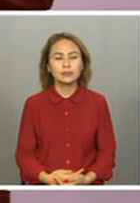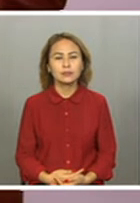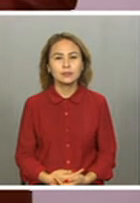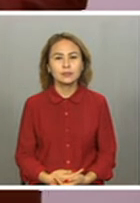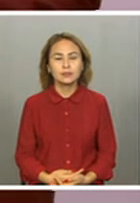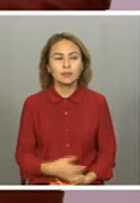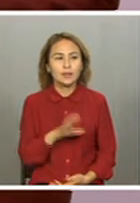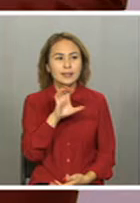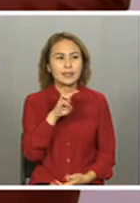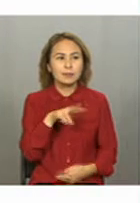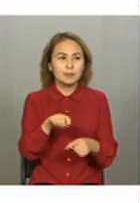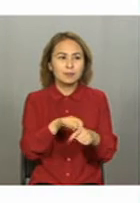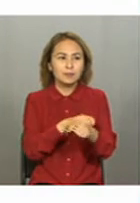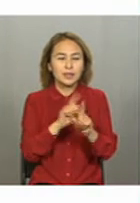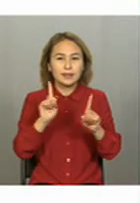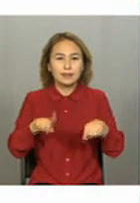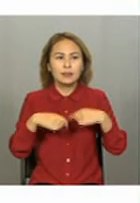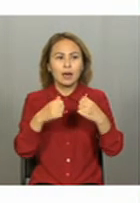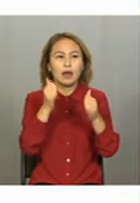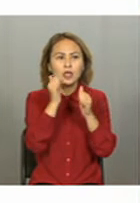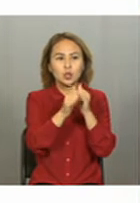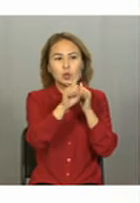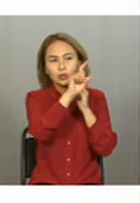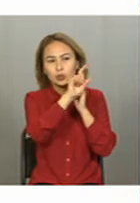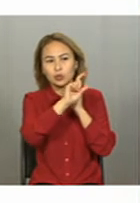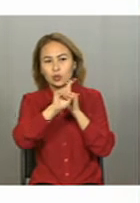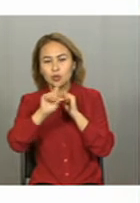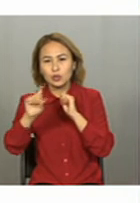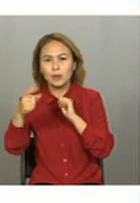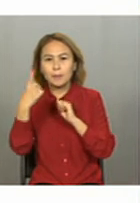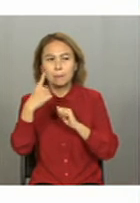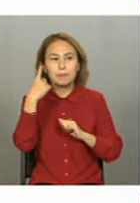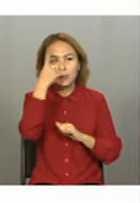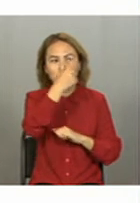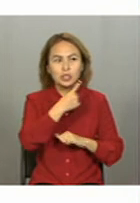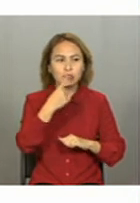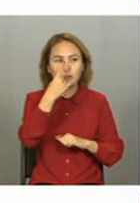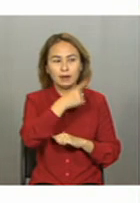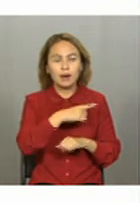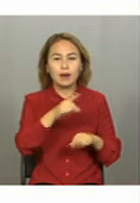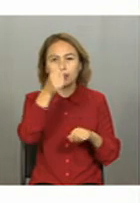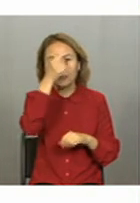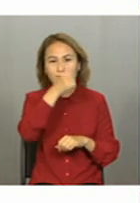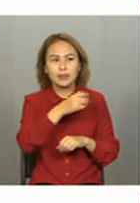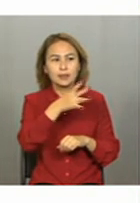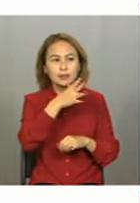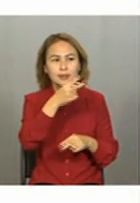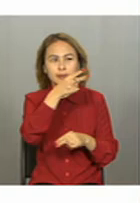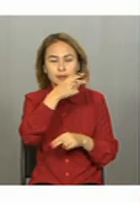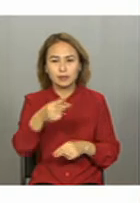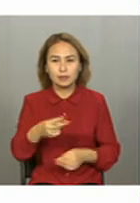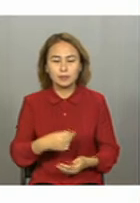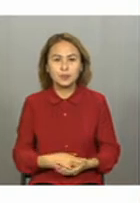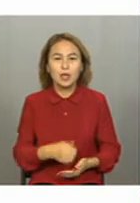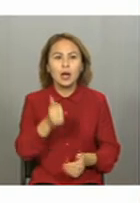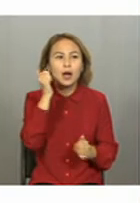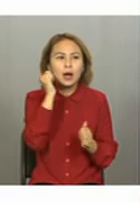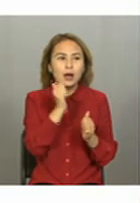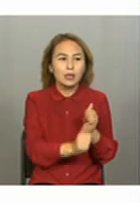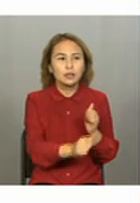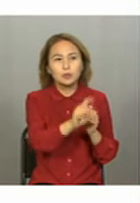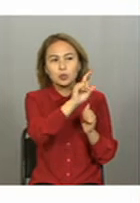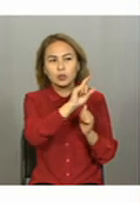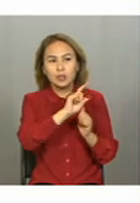орындайық. Сантиметрмен берілген әр жолақтың ұзындығы бір жылдағы айлар санына тең.